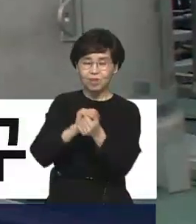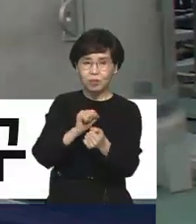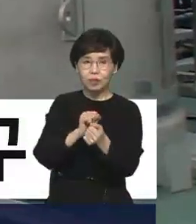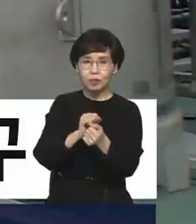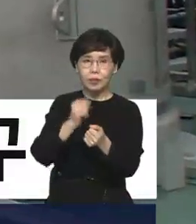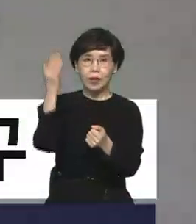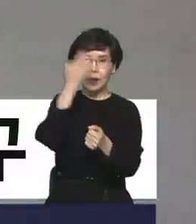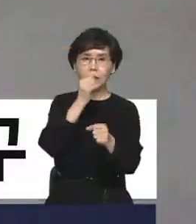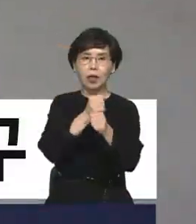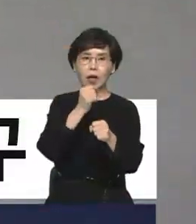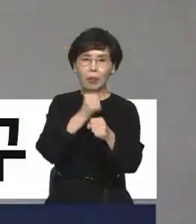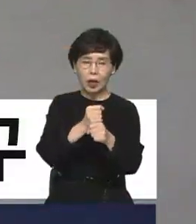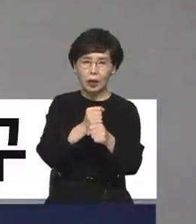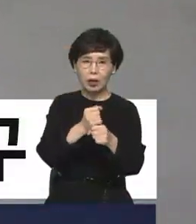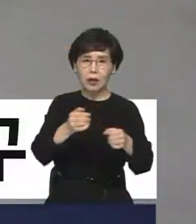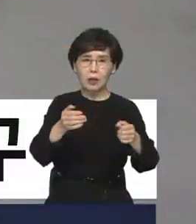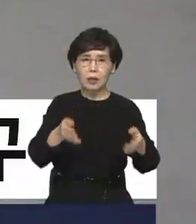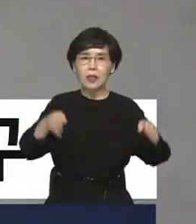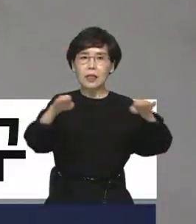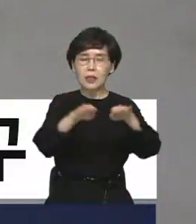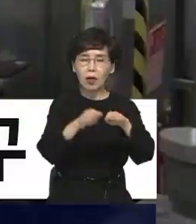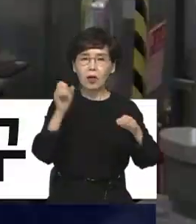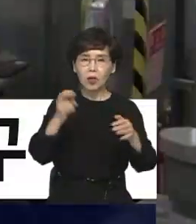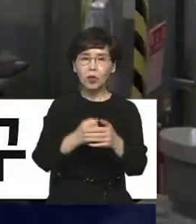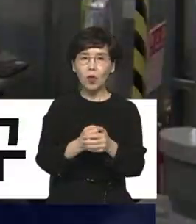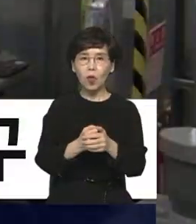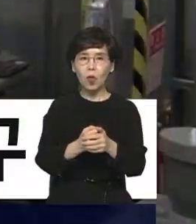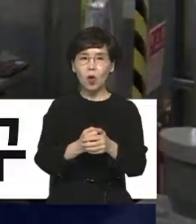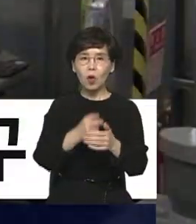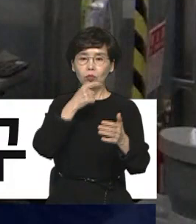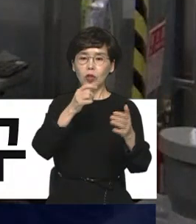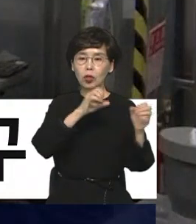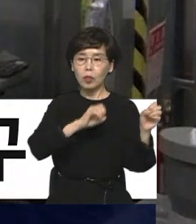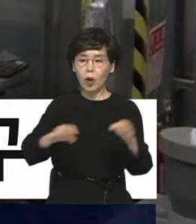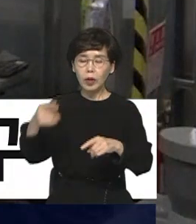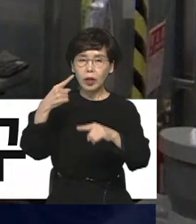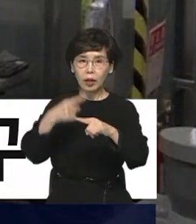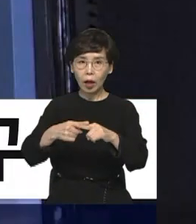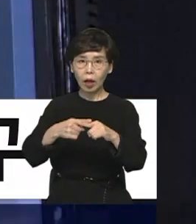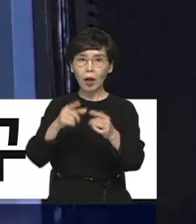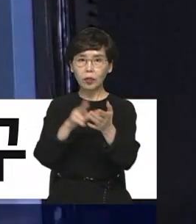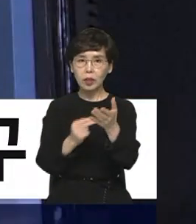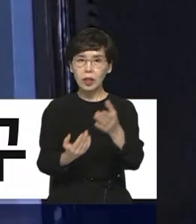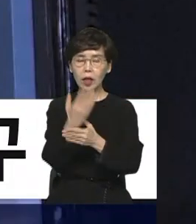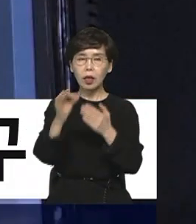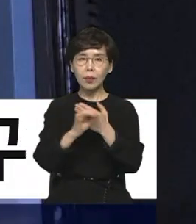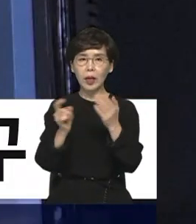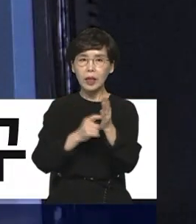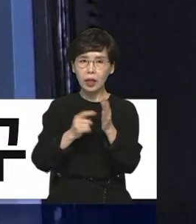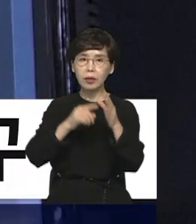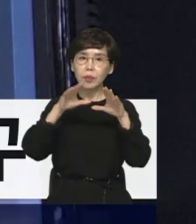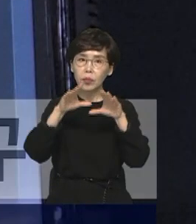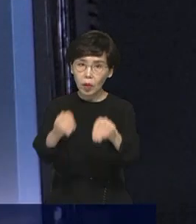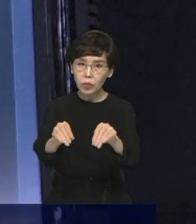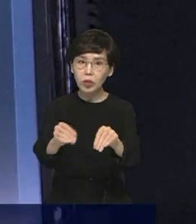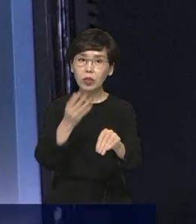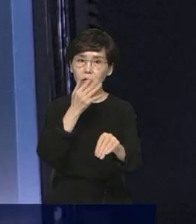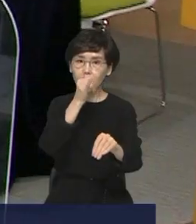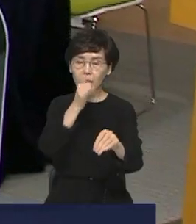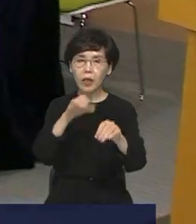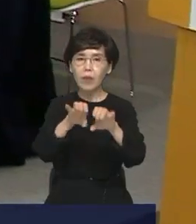제공과 방류 관련 시설의 이송 펌프, 긴급 차단 밸브, 방사능 감시기 등에 대한 확인을 요구한 걸로